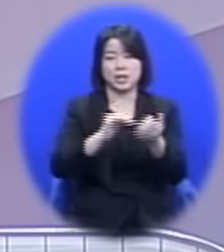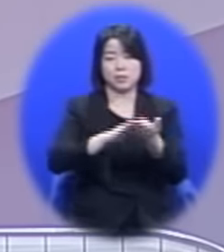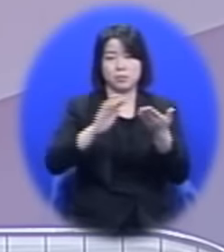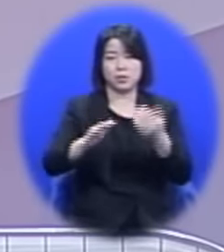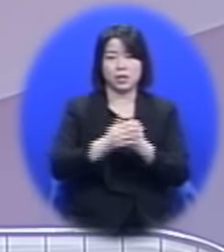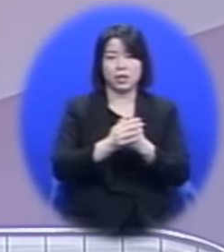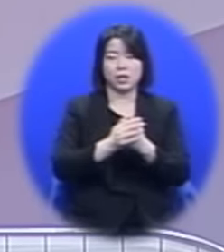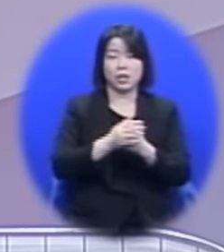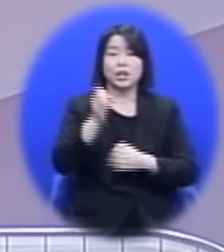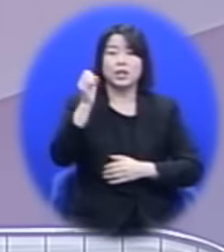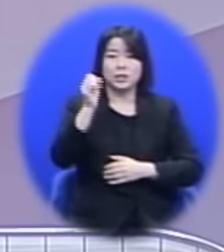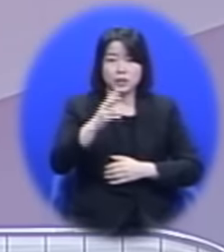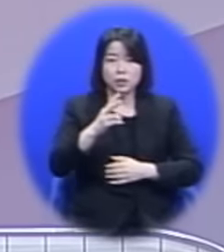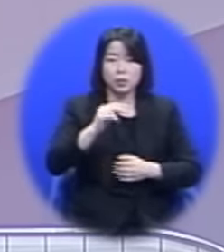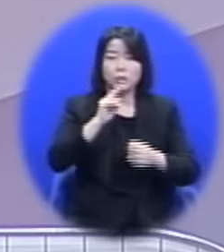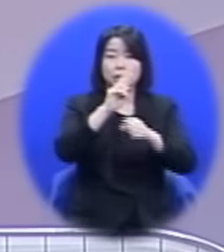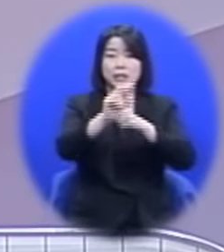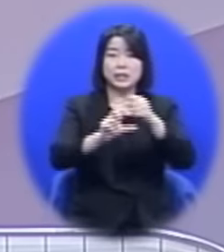25년이 지났습니다.